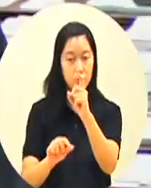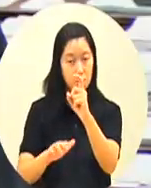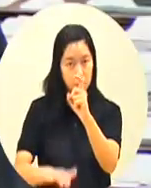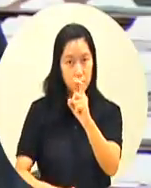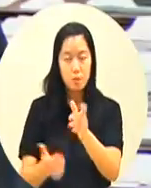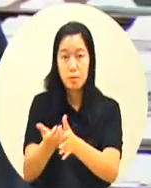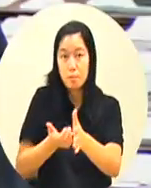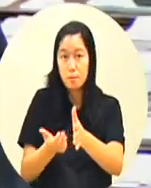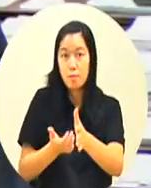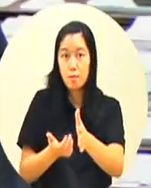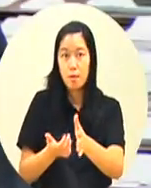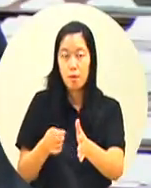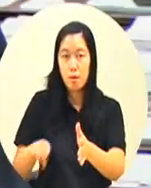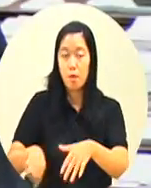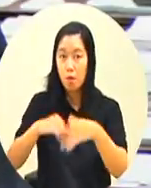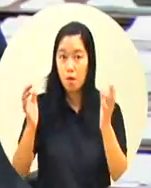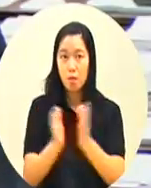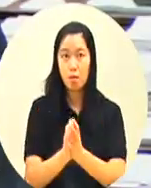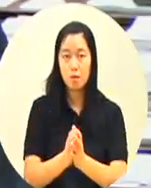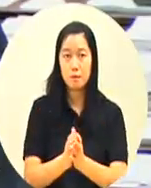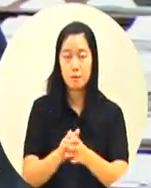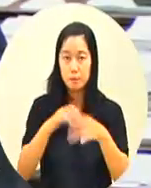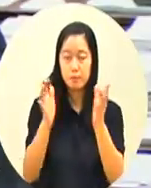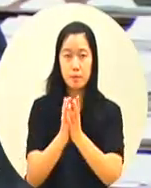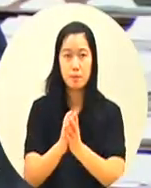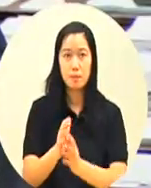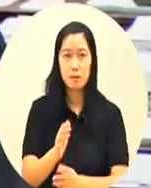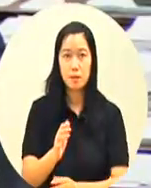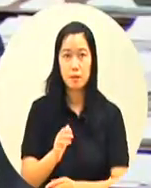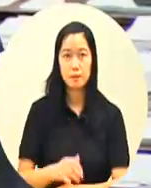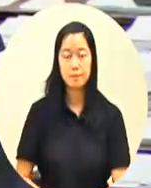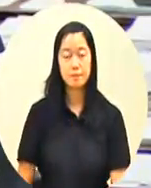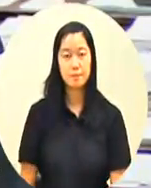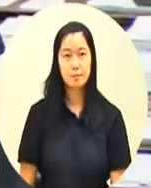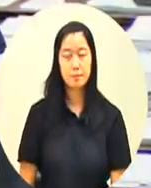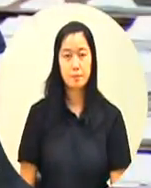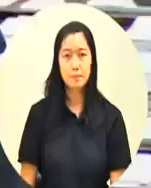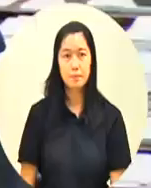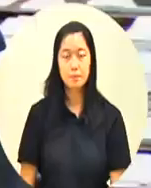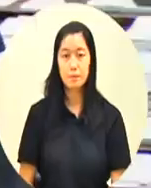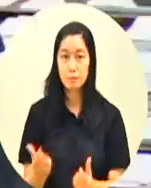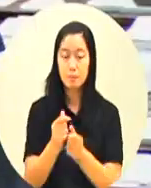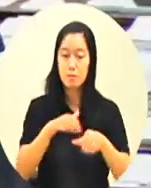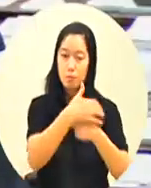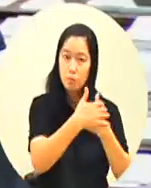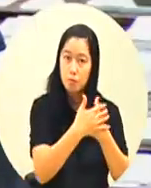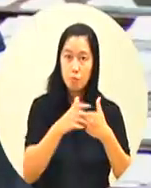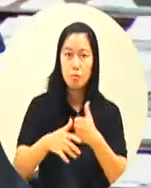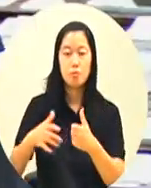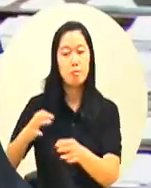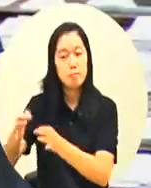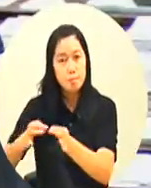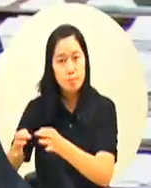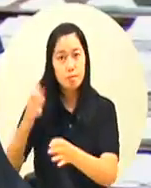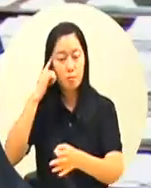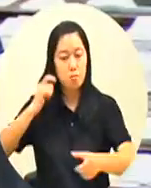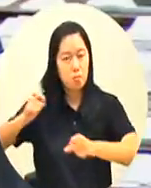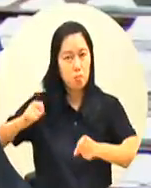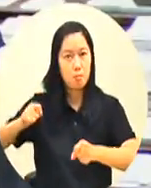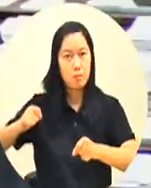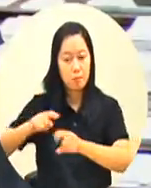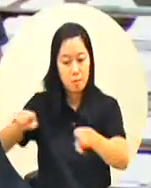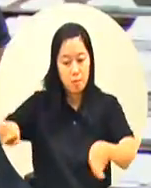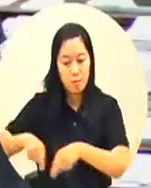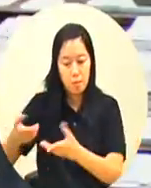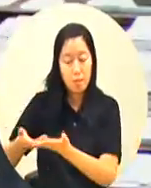吧，就是所有的这个它的维护营运计划应该要送进来了吧？